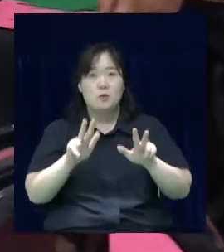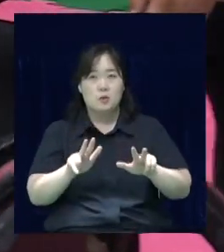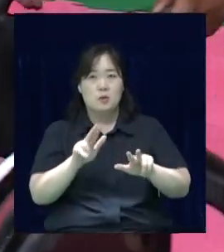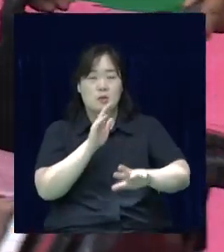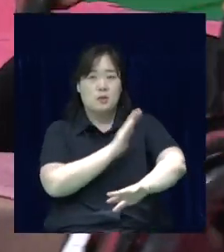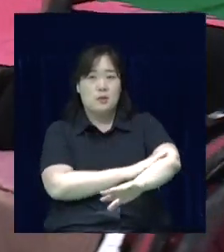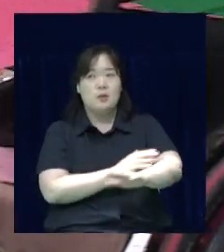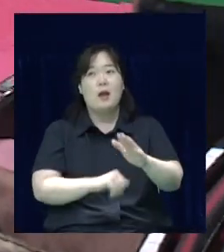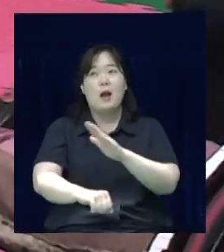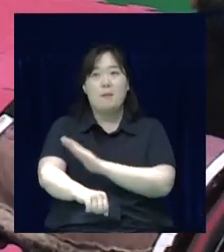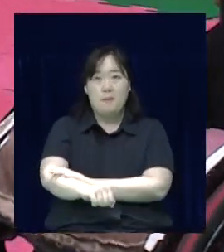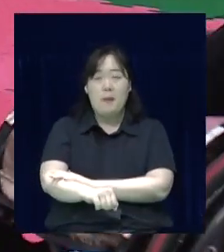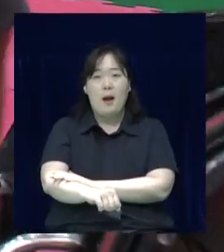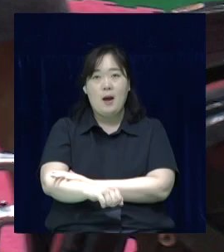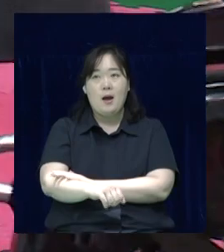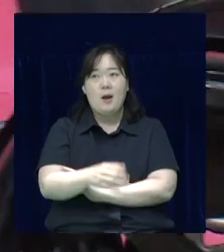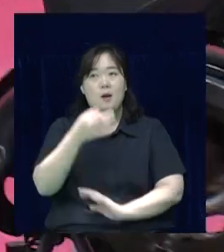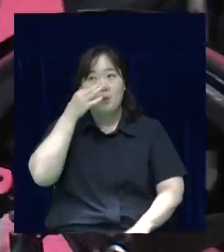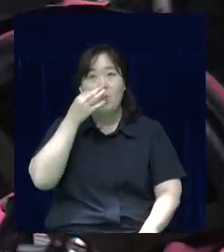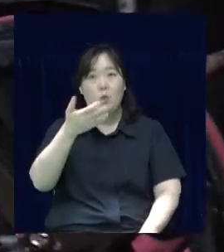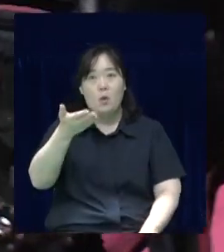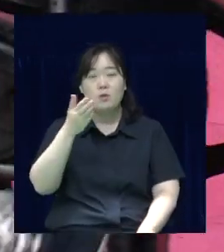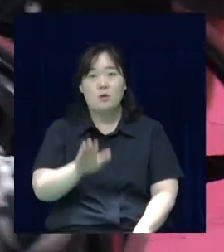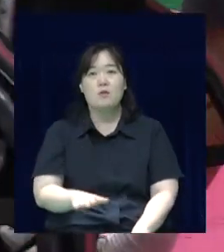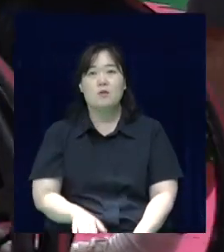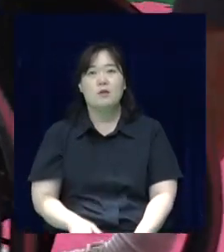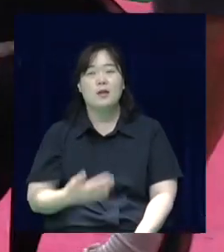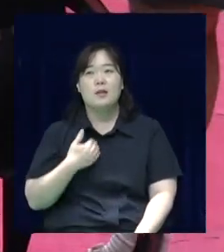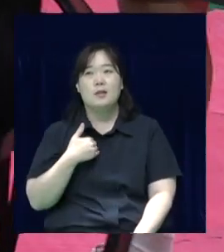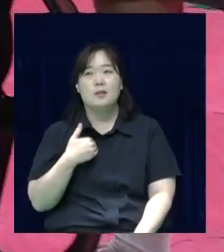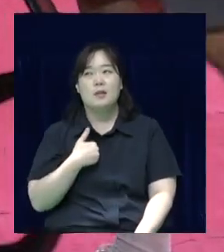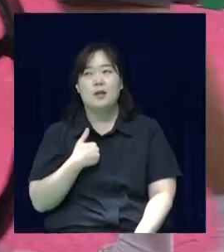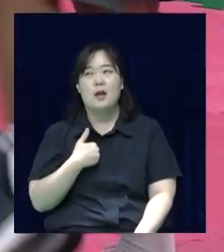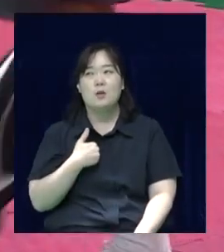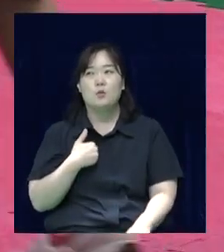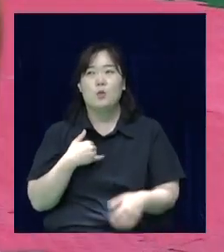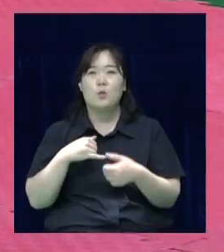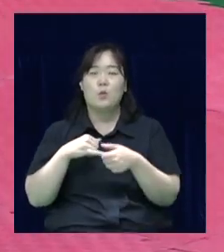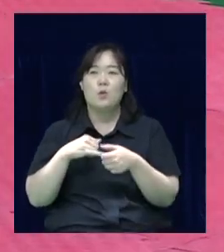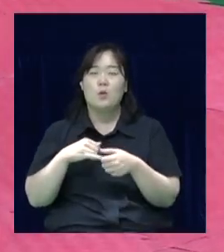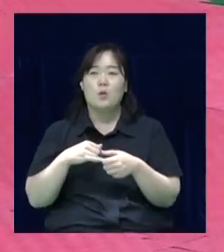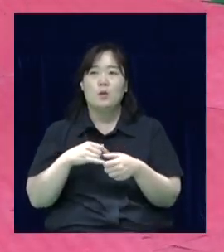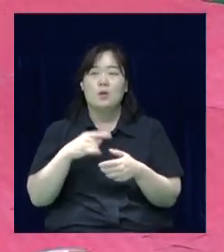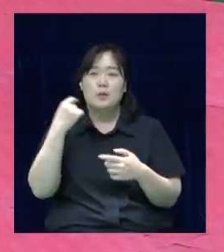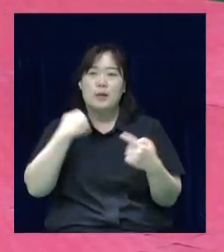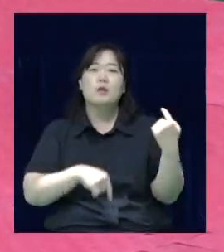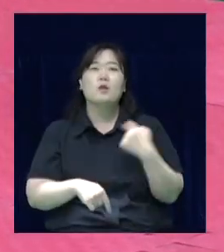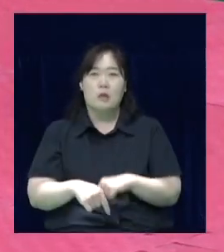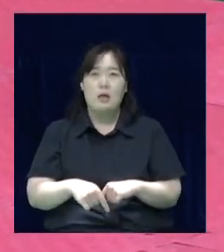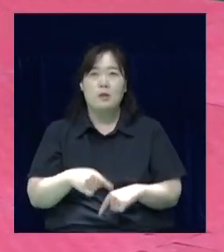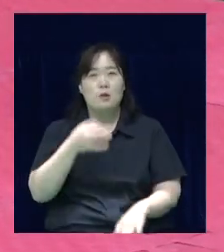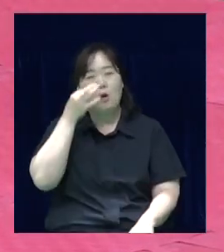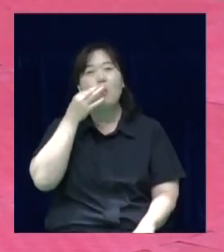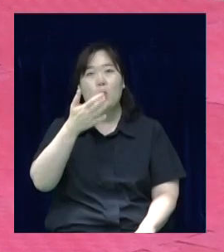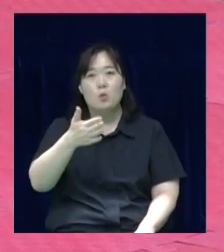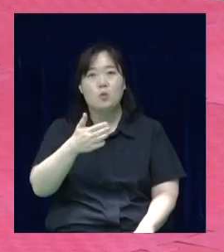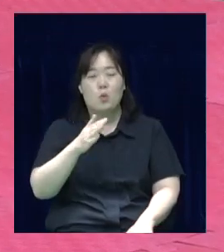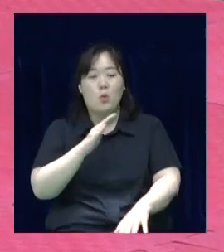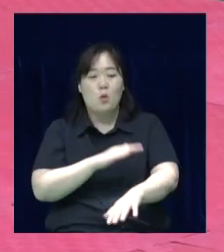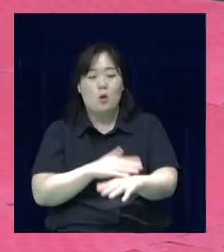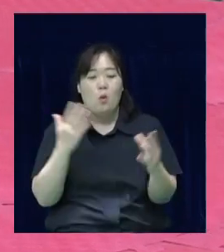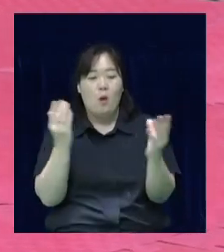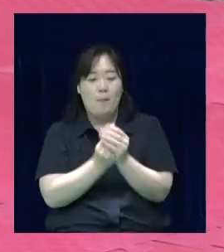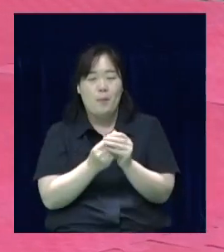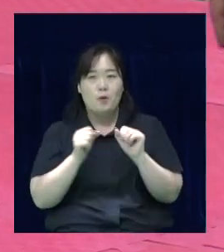심판들한테 어필했거든요. 네. 이 부분은 본인이 이쪽에 부상이 있다는 것을 표시한 겁니다. 그렇죠. 그래서 팔이 완전히 안 펴져도 인정해달라